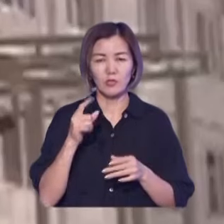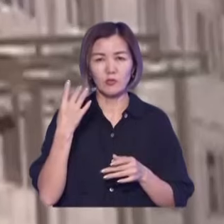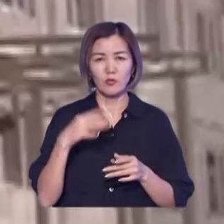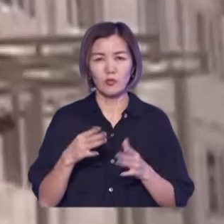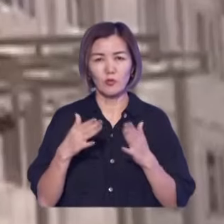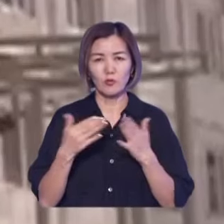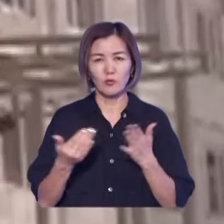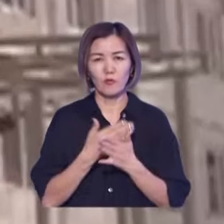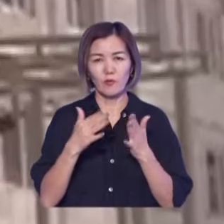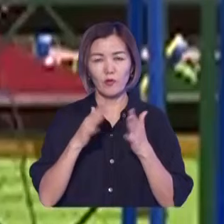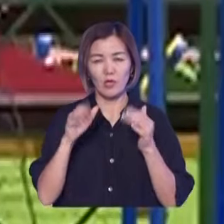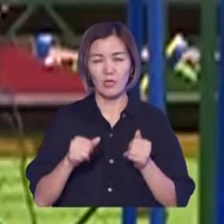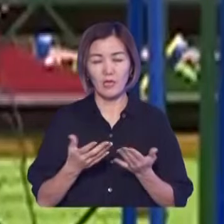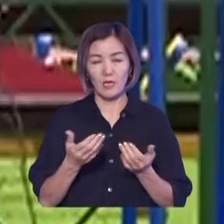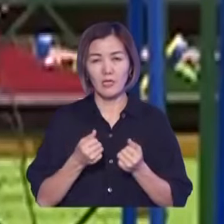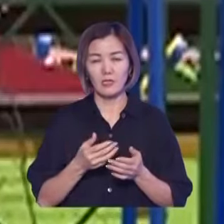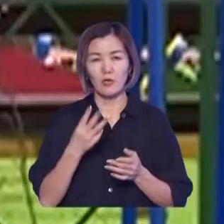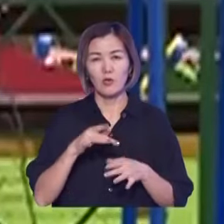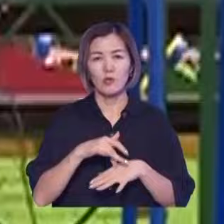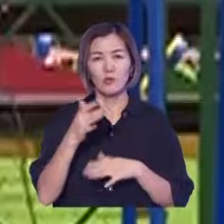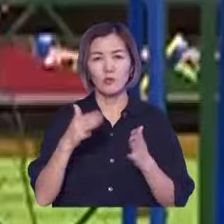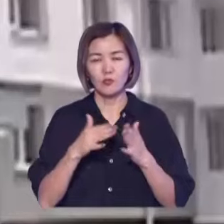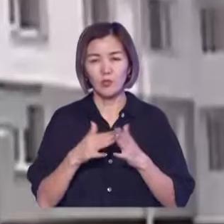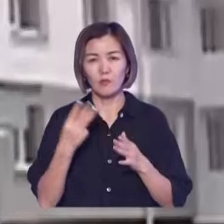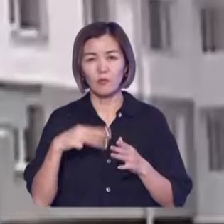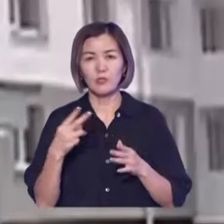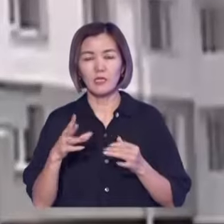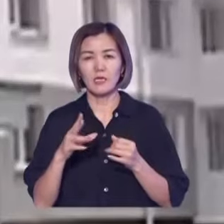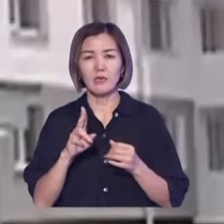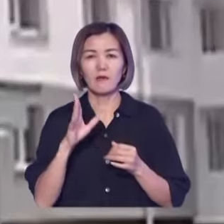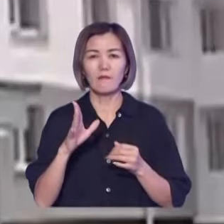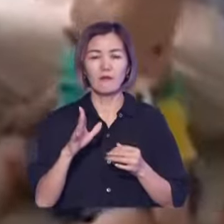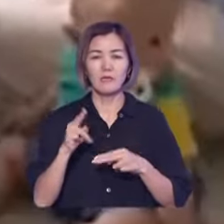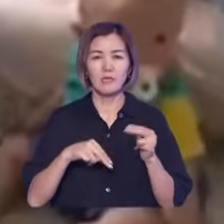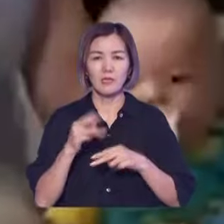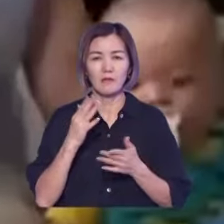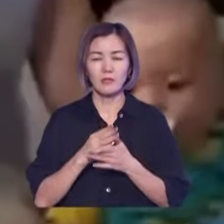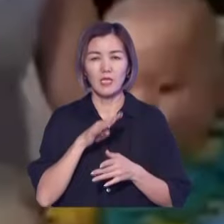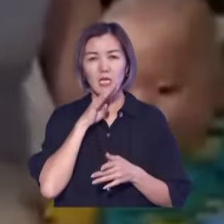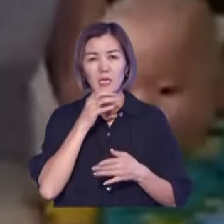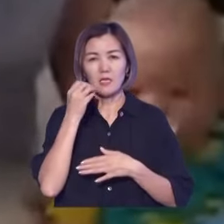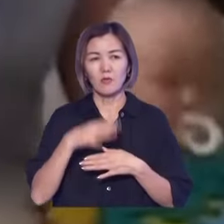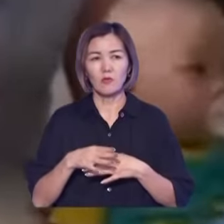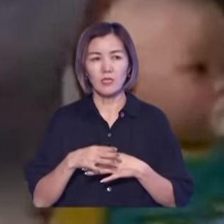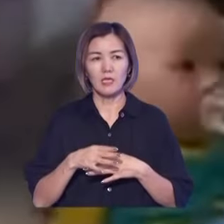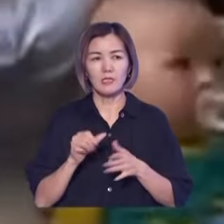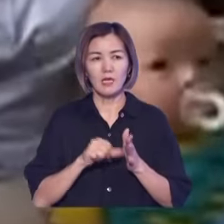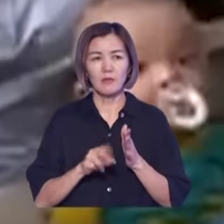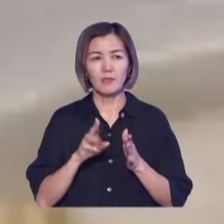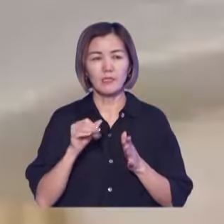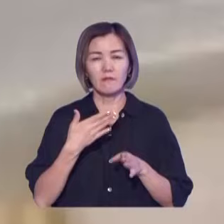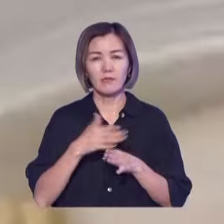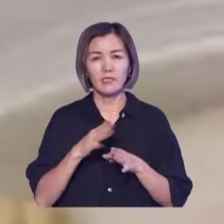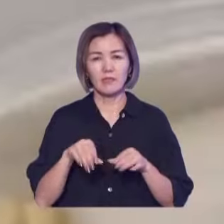отбасы қоныс тойын тойламақ. Қазір қалада 3 көп қабатты және 32 пәтерлі үйлер салынып жатыр. Текелінің орталығындағы 60 пәтерлі үй несе